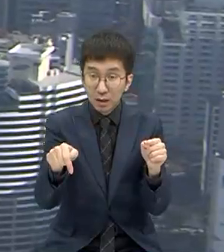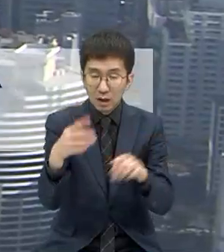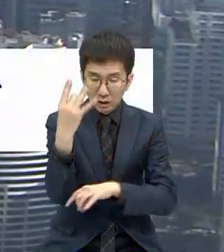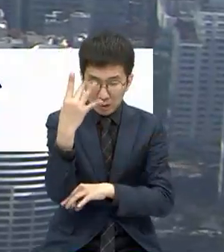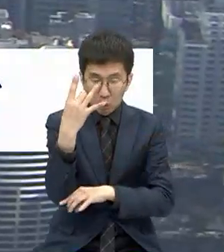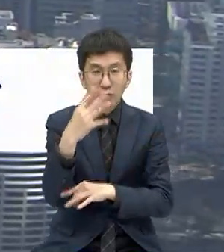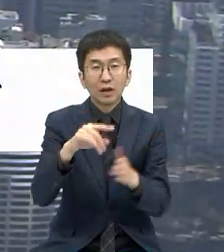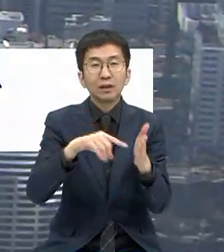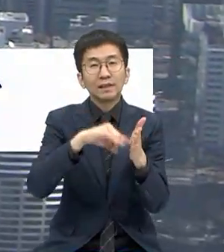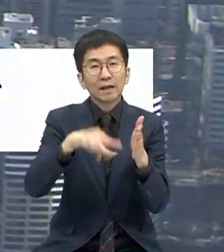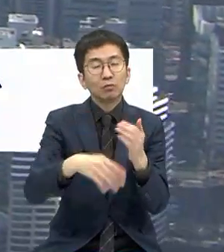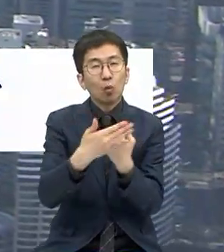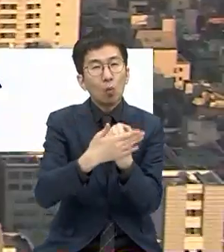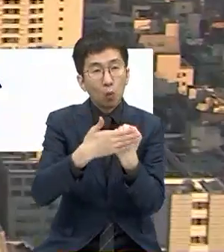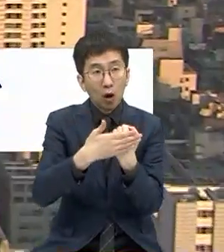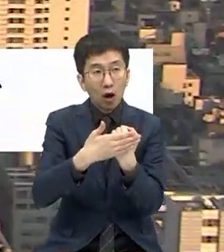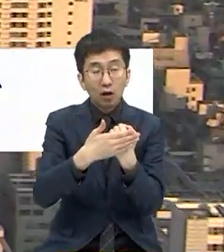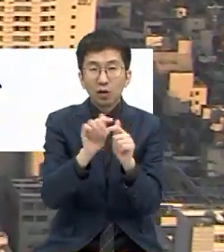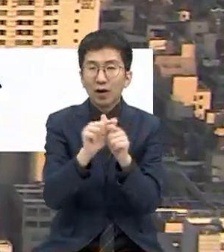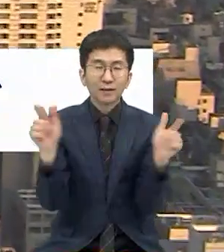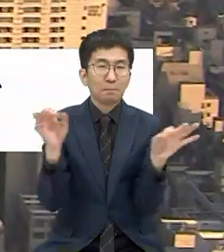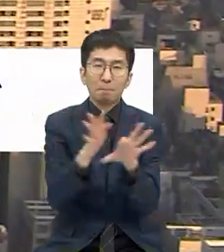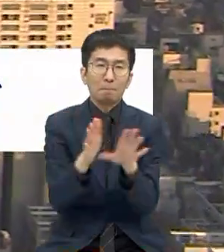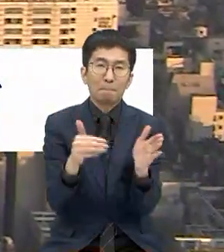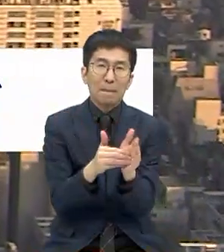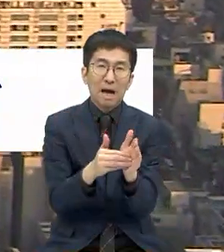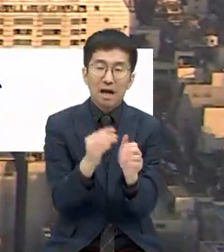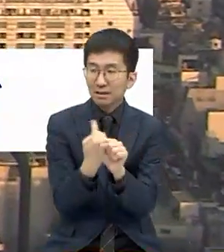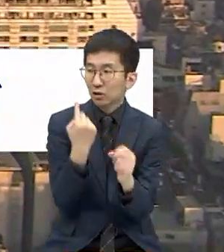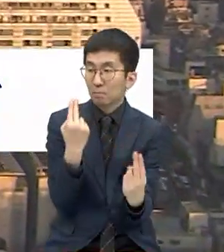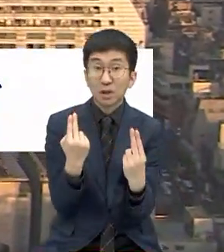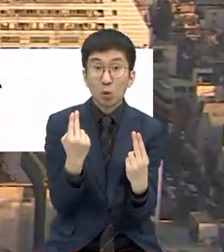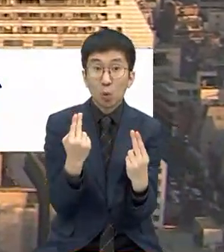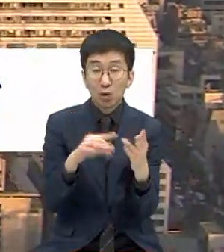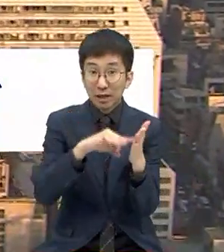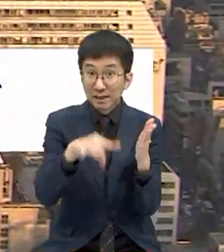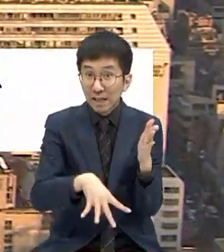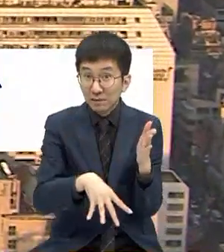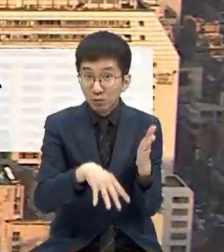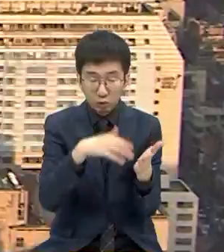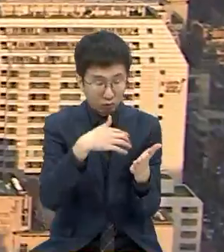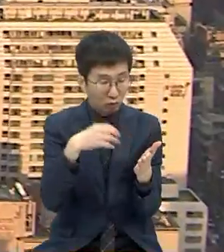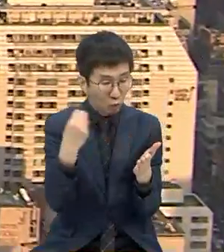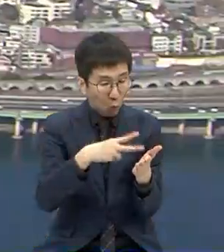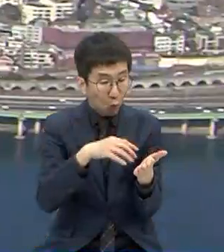세부담 상한을 없애면서 지난해보다 대상과 세액이 4배 가까이 늘었습니다.